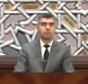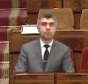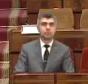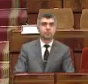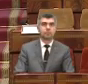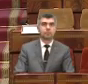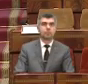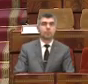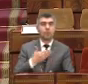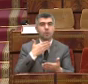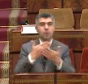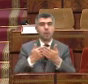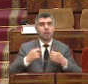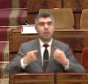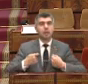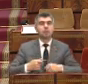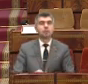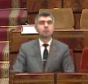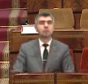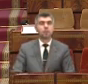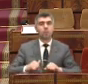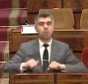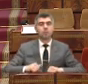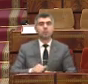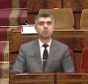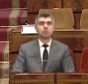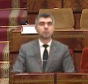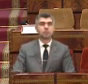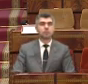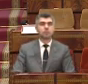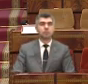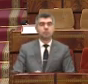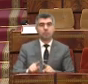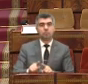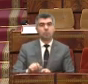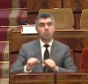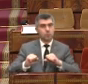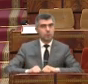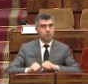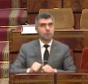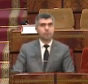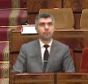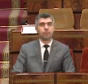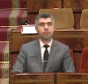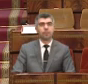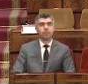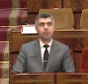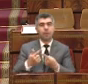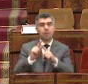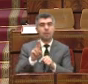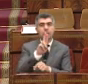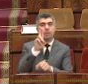شكرا السيد الرئيس. السيد الوزير، بكل صدق ربما جاوبتي على